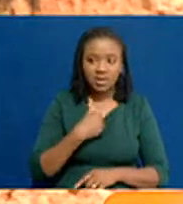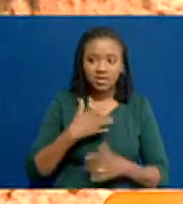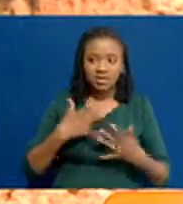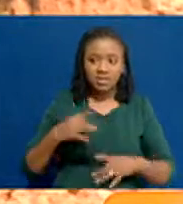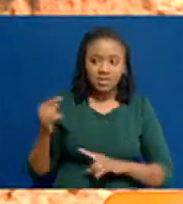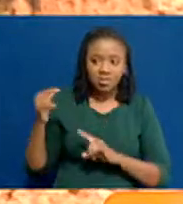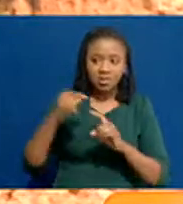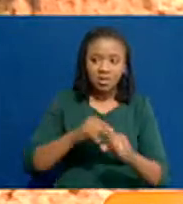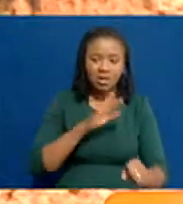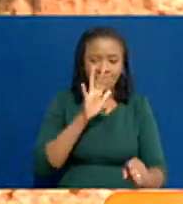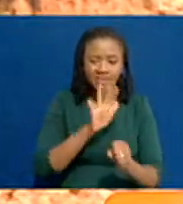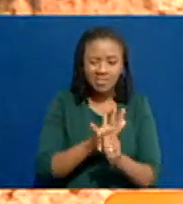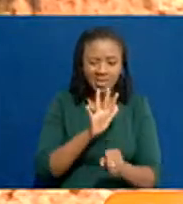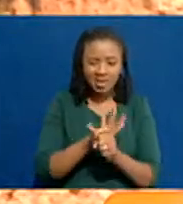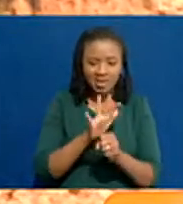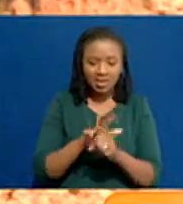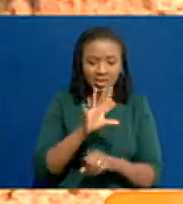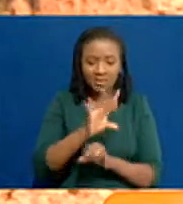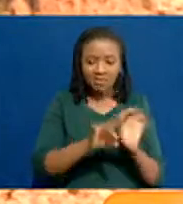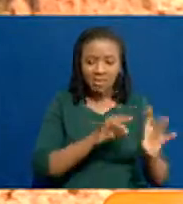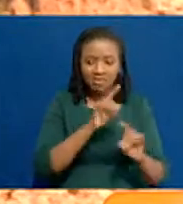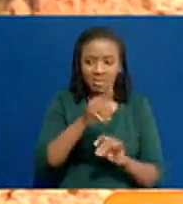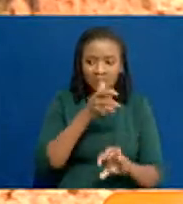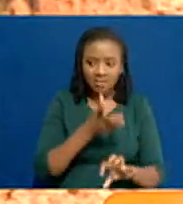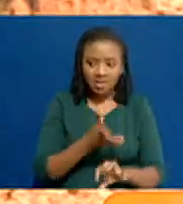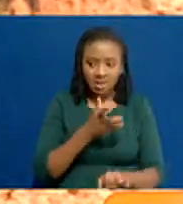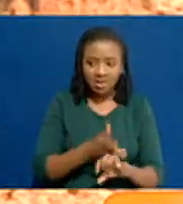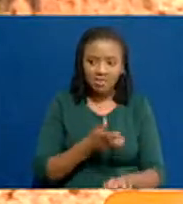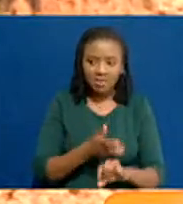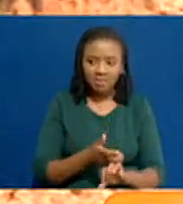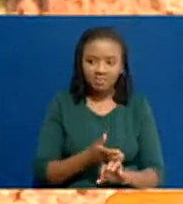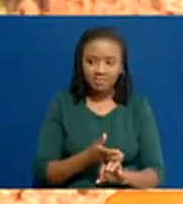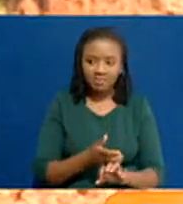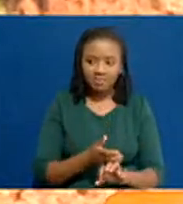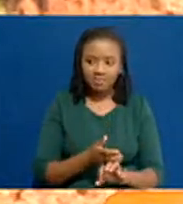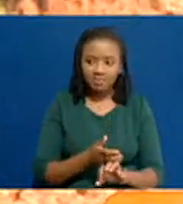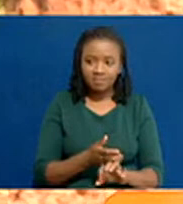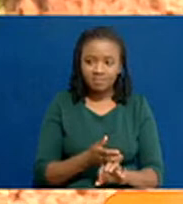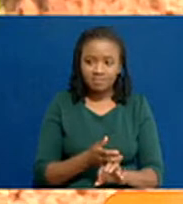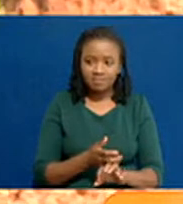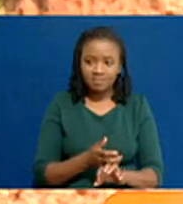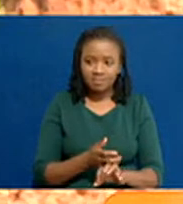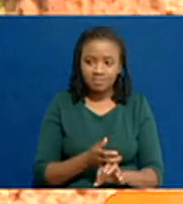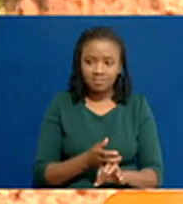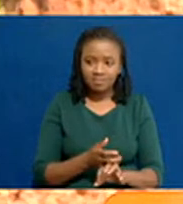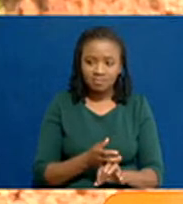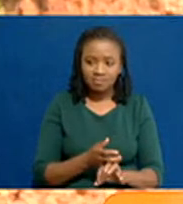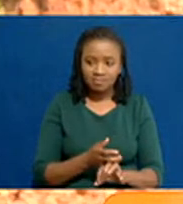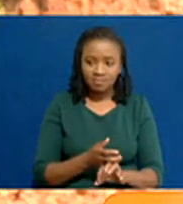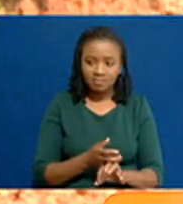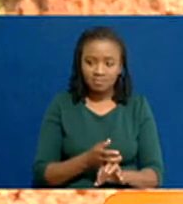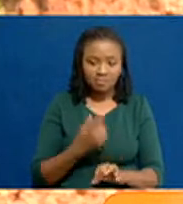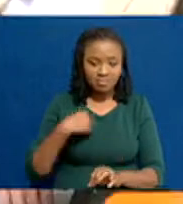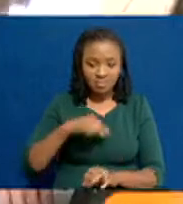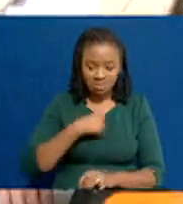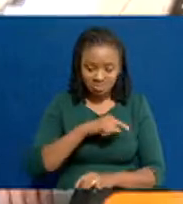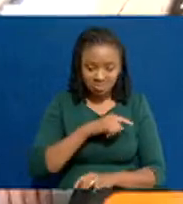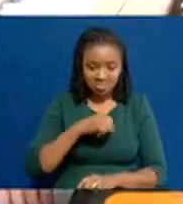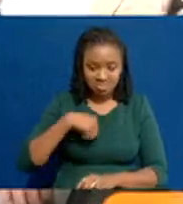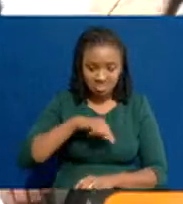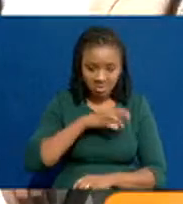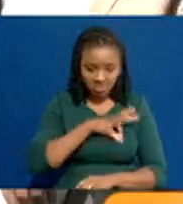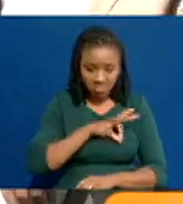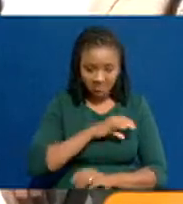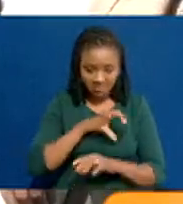hapa wengi, wanachukua mambo, wanachukua mawe. Wamejikula kila mahali, lakini sisi hatufaidika. Ni